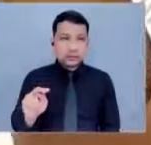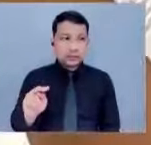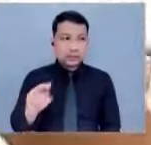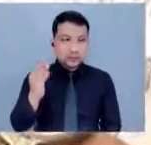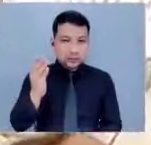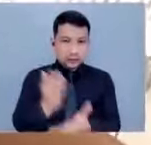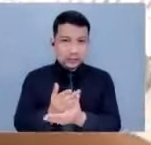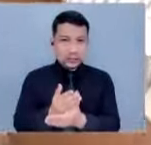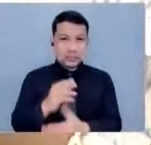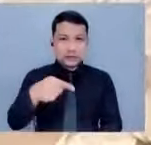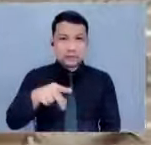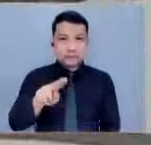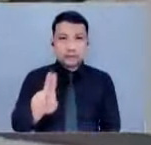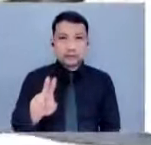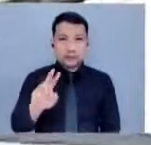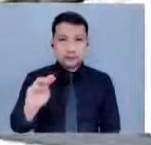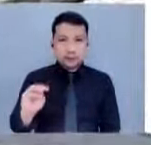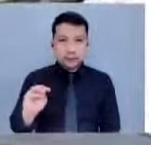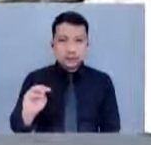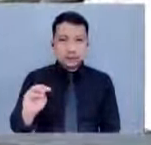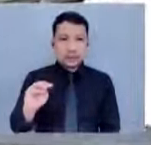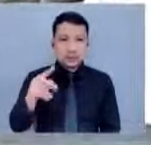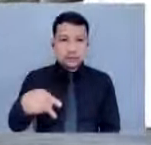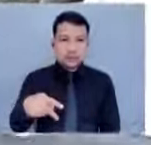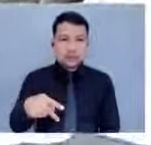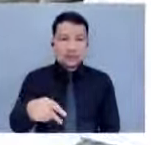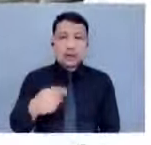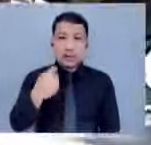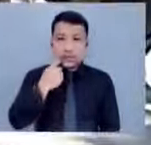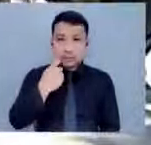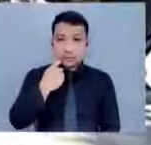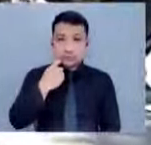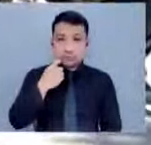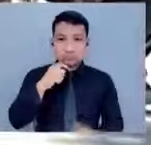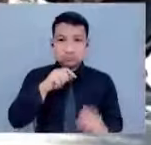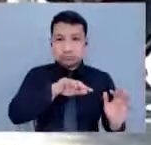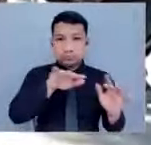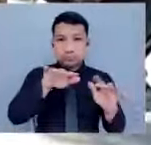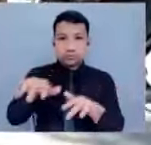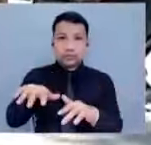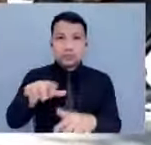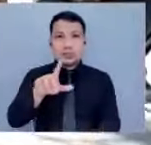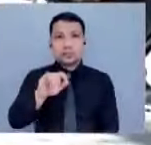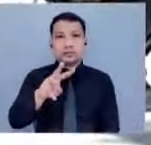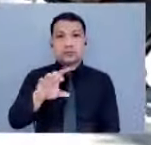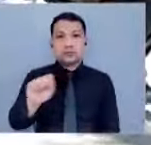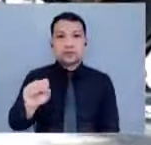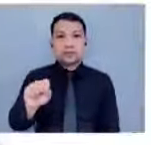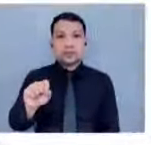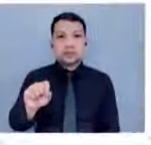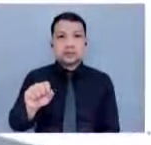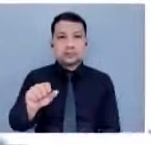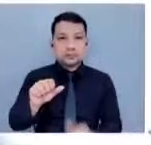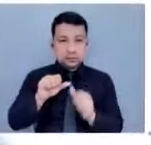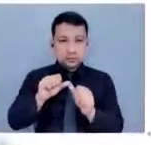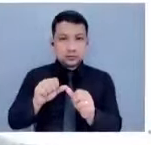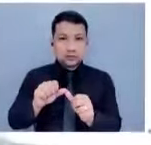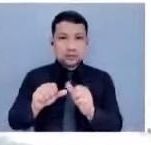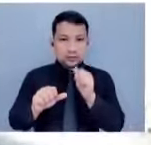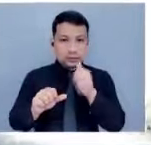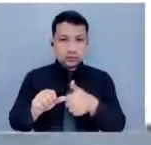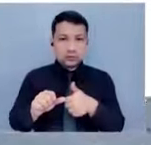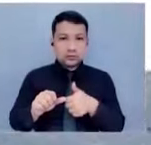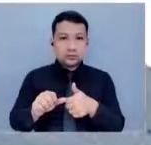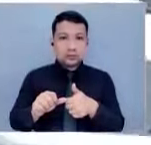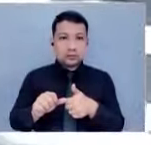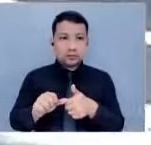PUV modernization. Kanina, nagsagawa sila ng kilos protesta sa Liwasang Bonifacio. Magtutuloy-tuloy pa ito bukas, araw ng paggawa.